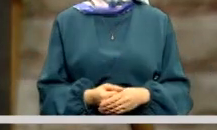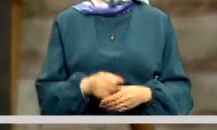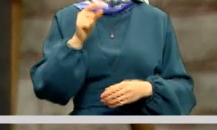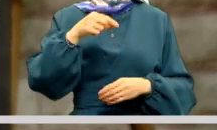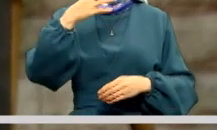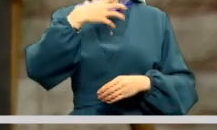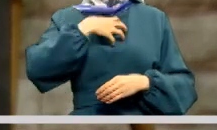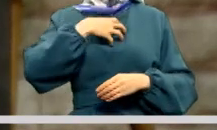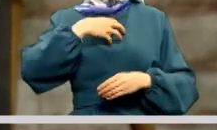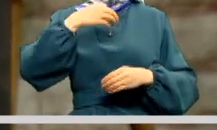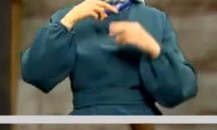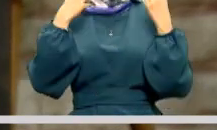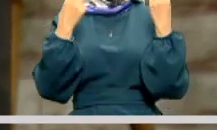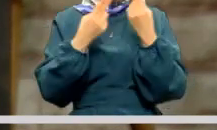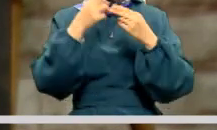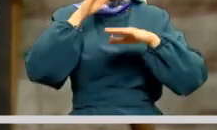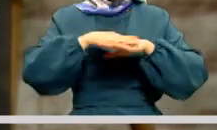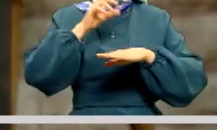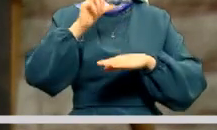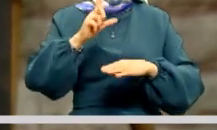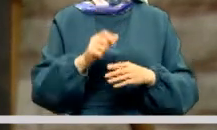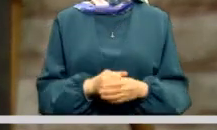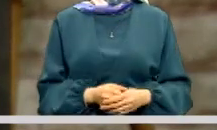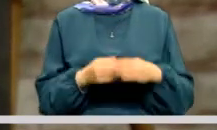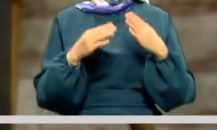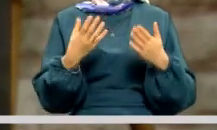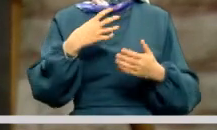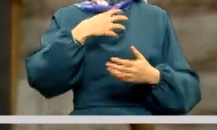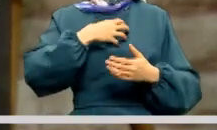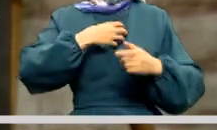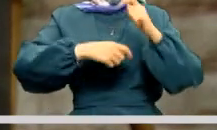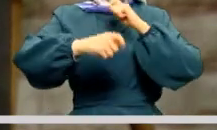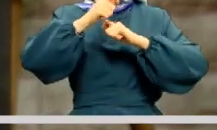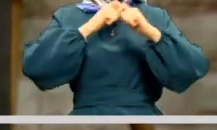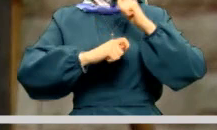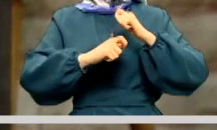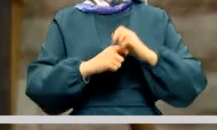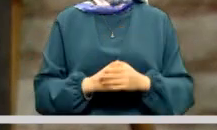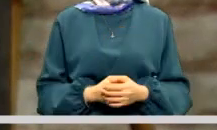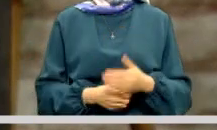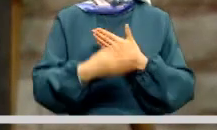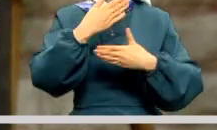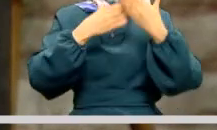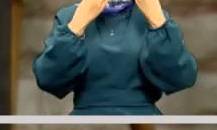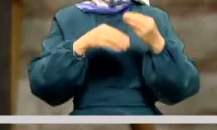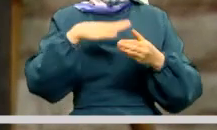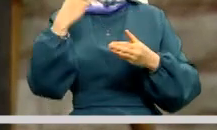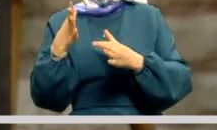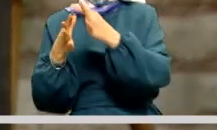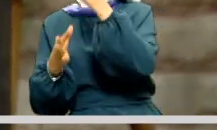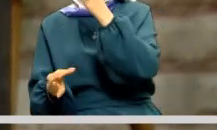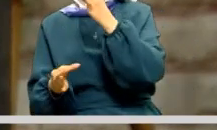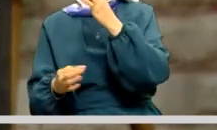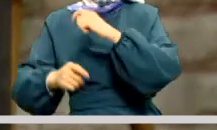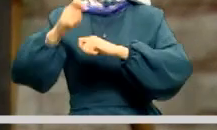iş dünyamıza Öncelikle yapmamız gerekiyor ki kendi tavır ve davranışlarımızın Öncelikle başkalarının tavır ve